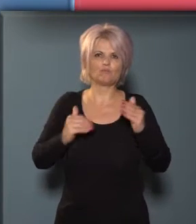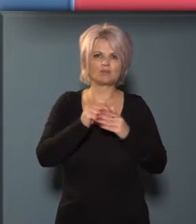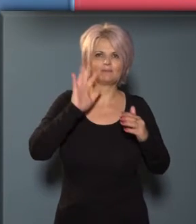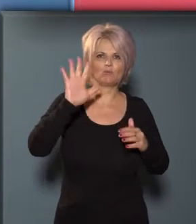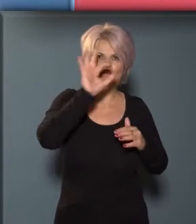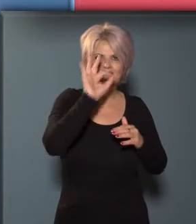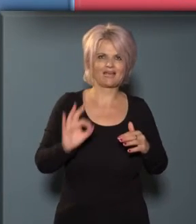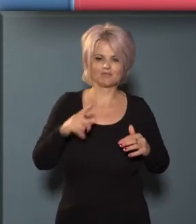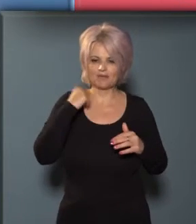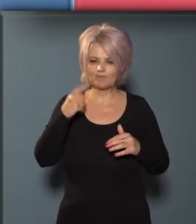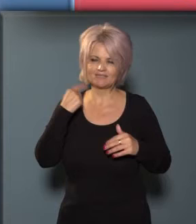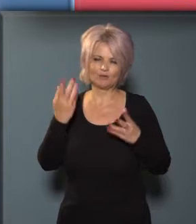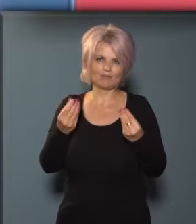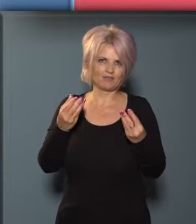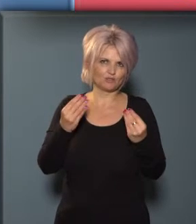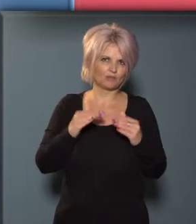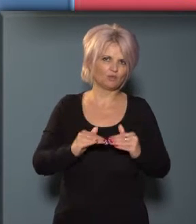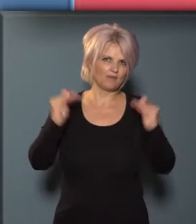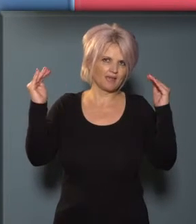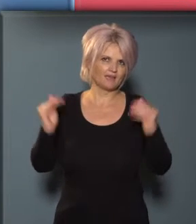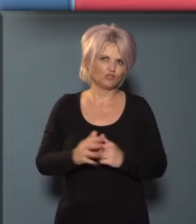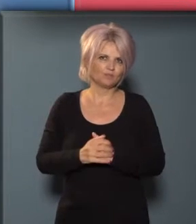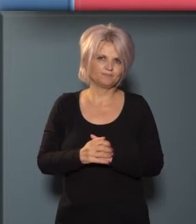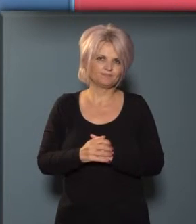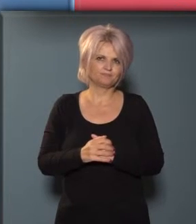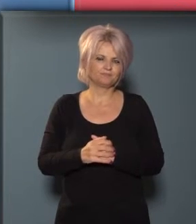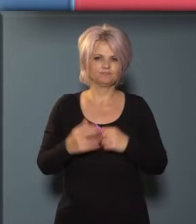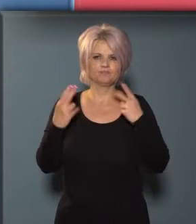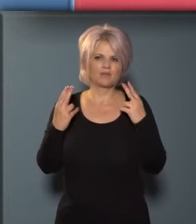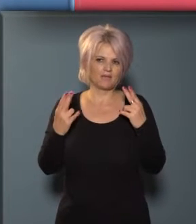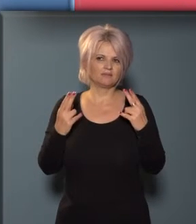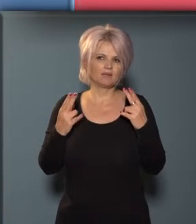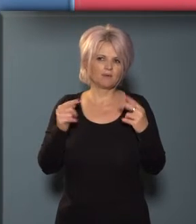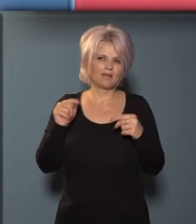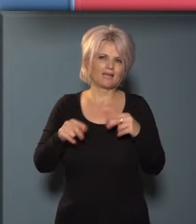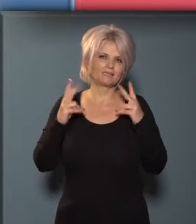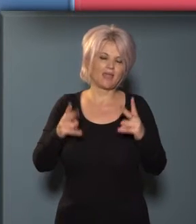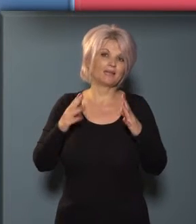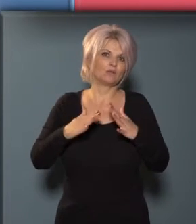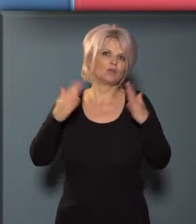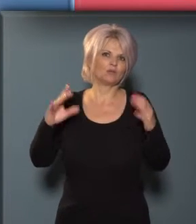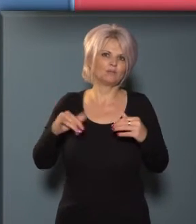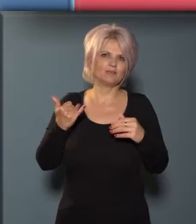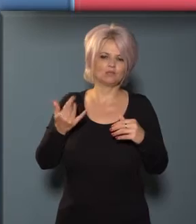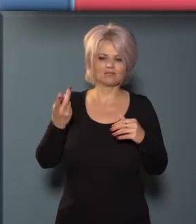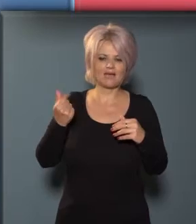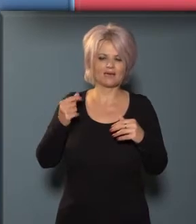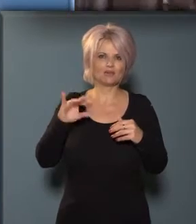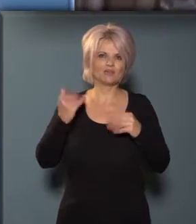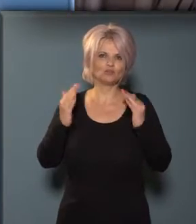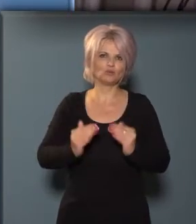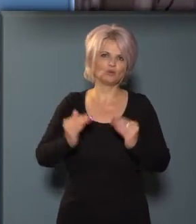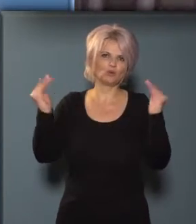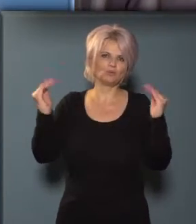3-5%-ról beszélünk mennyiségben, növekedésben. Értékben természetesen ez lehet nagyobb, hiszen az árak is